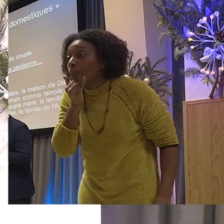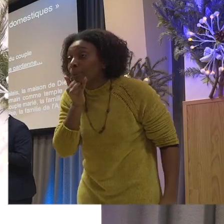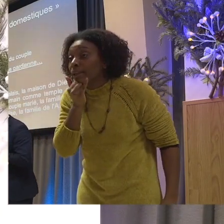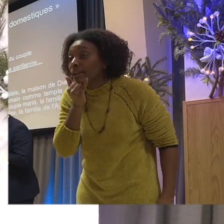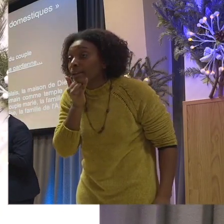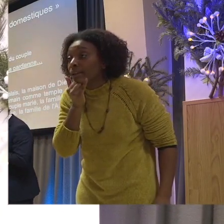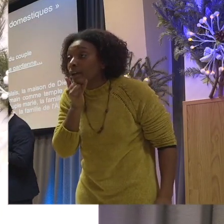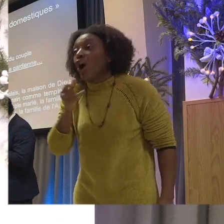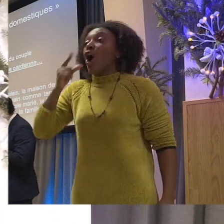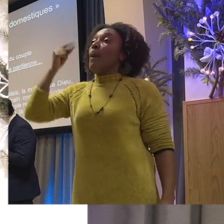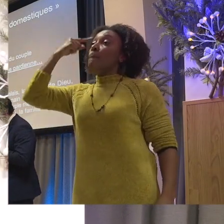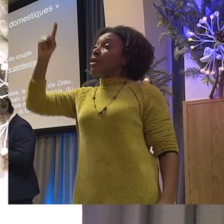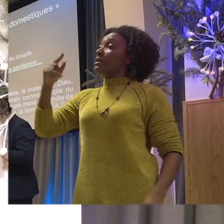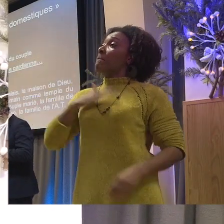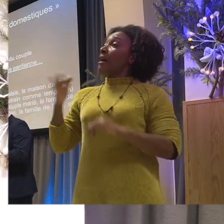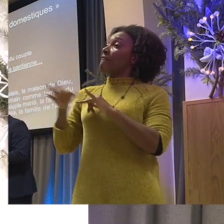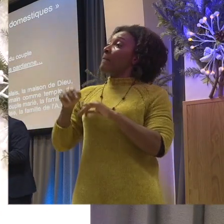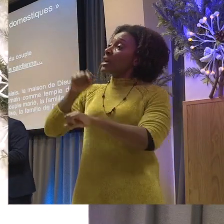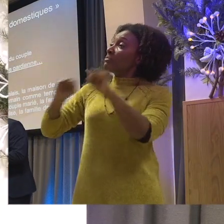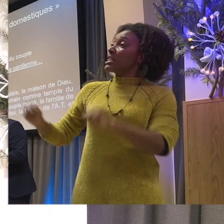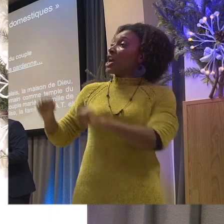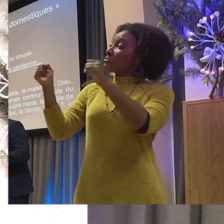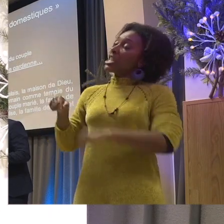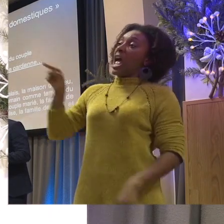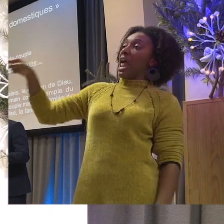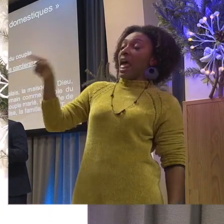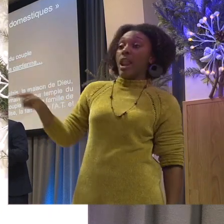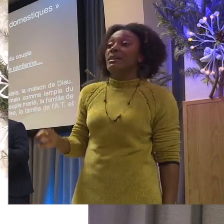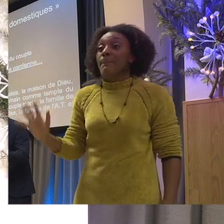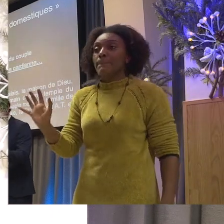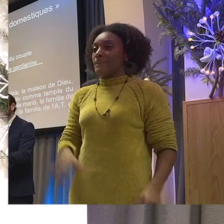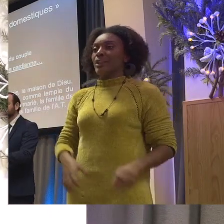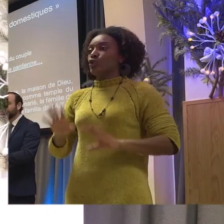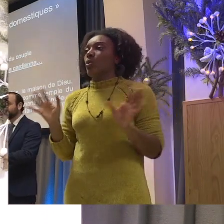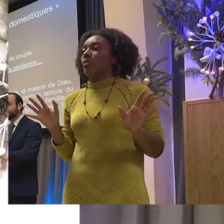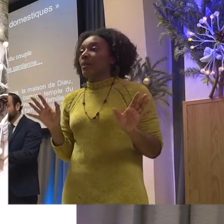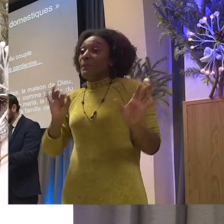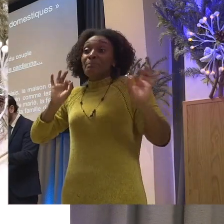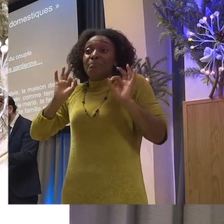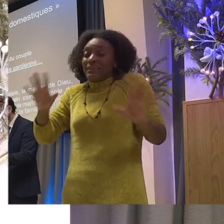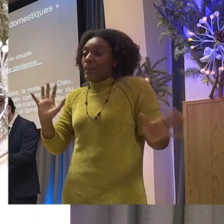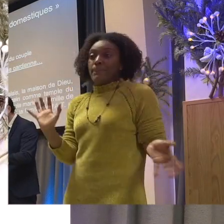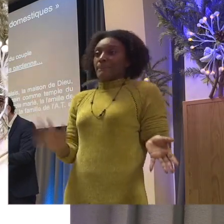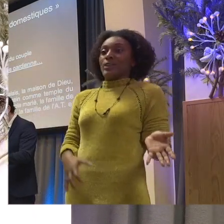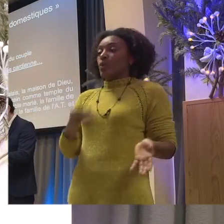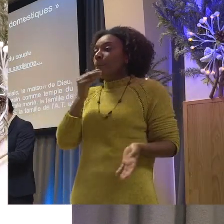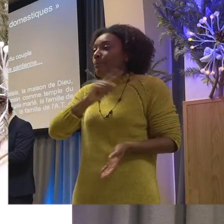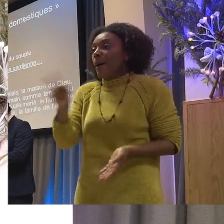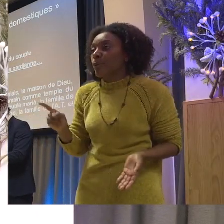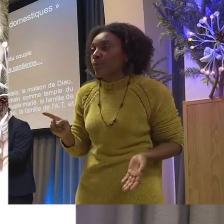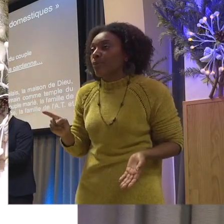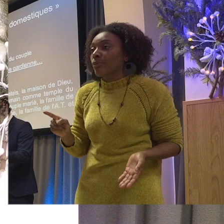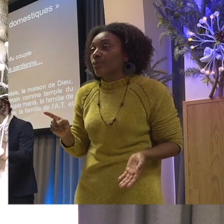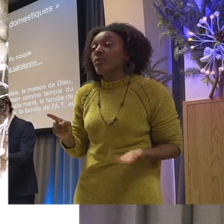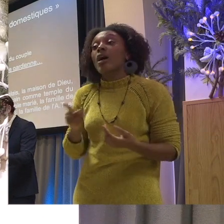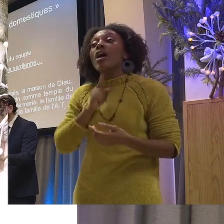qui pense que sa femme doit être la seule attachée aux tâches ménagères fait preuve de machisme et de misogynie. Quelqu'un un jour a dit